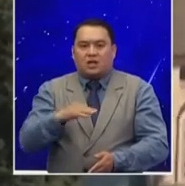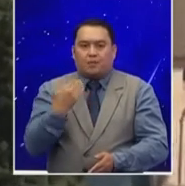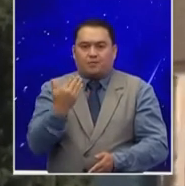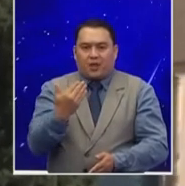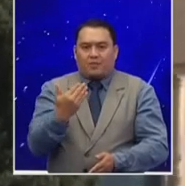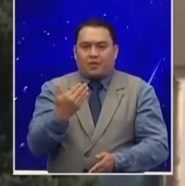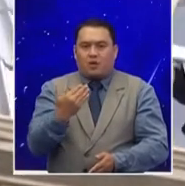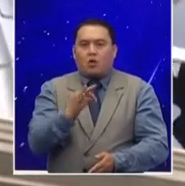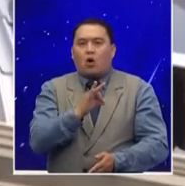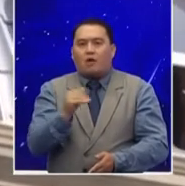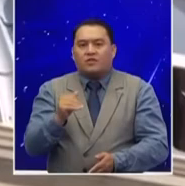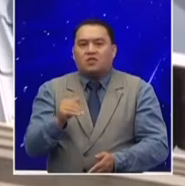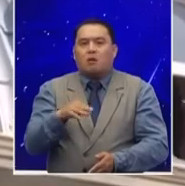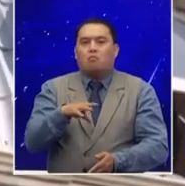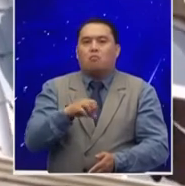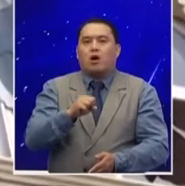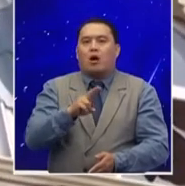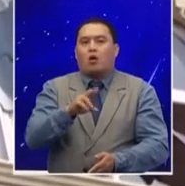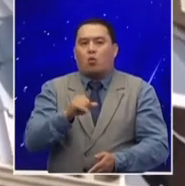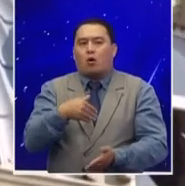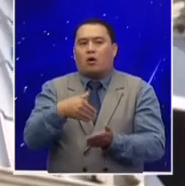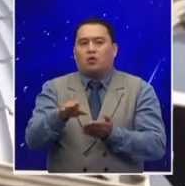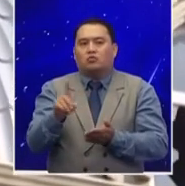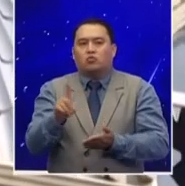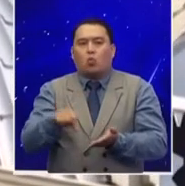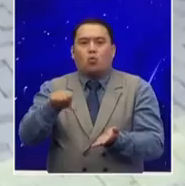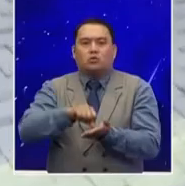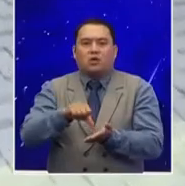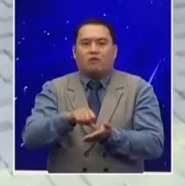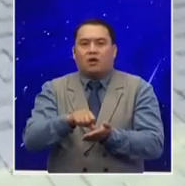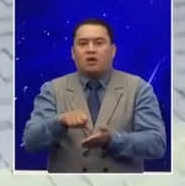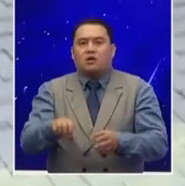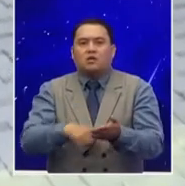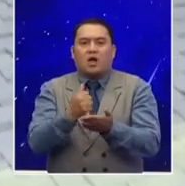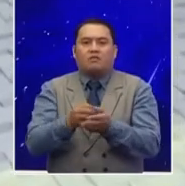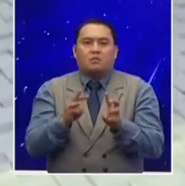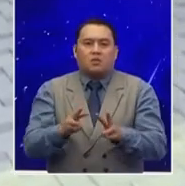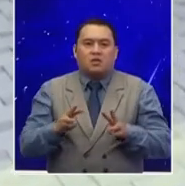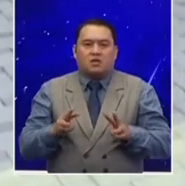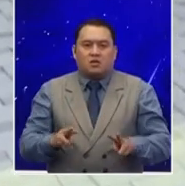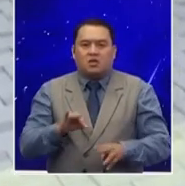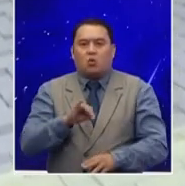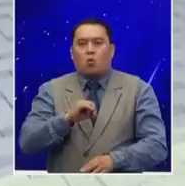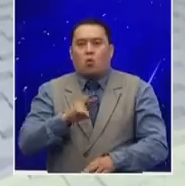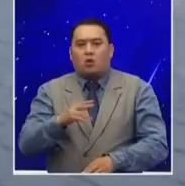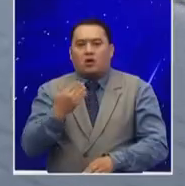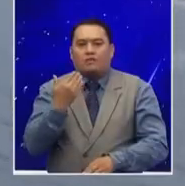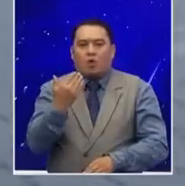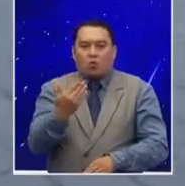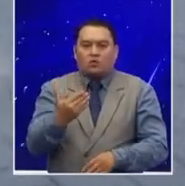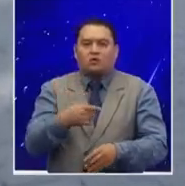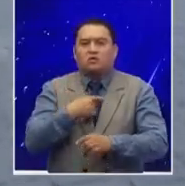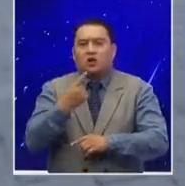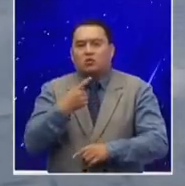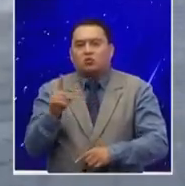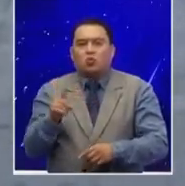Сирии. Но официальный Баку отрицает их участие в боевых действиях. Премьер-министр Армении Никол Пашинян